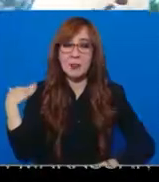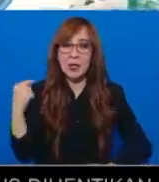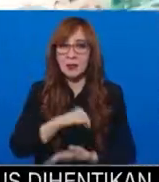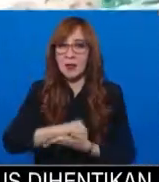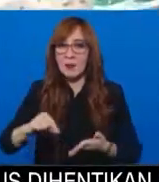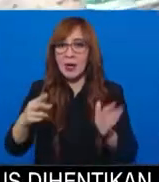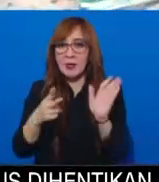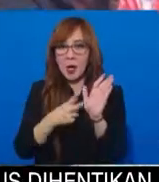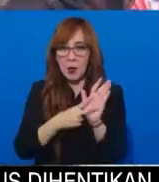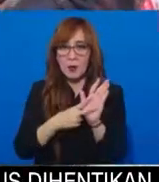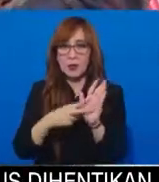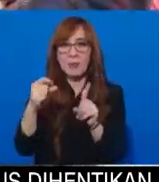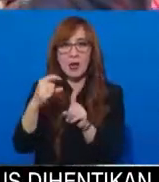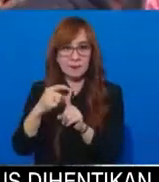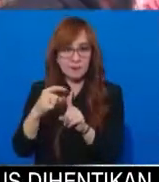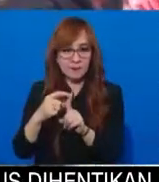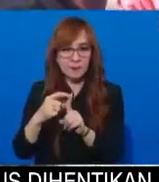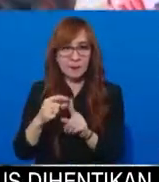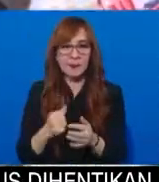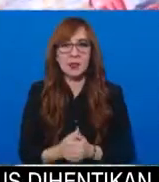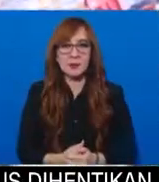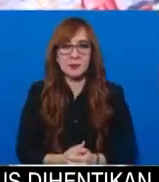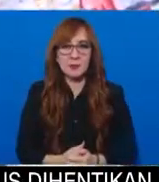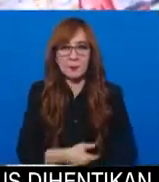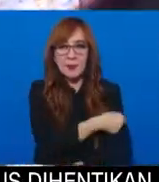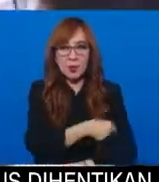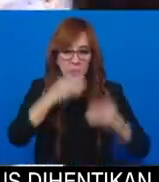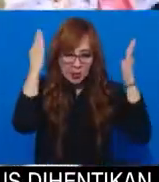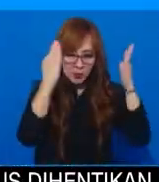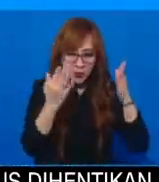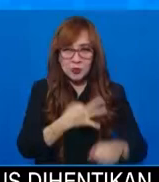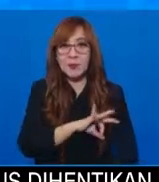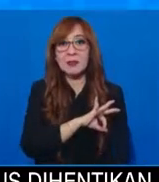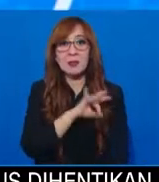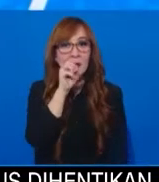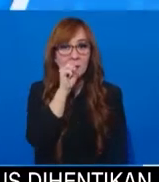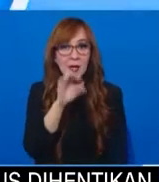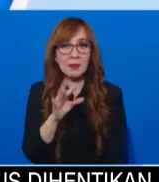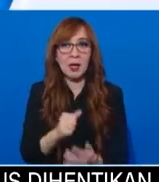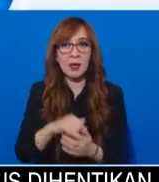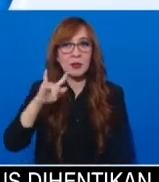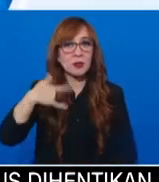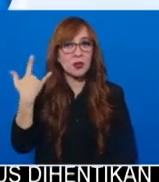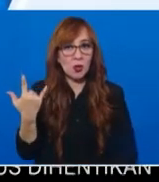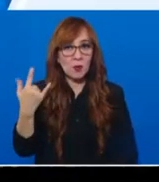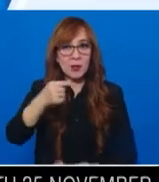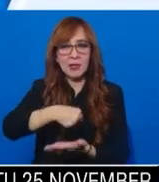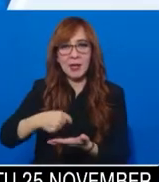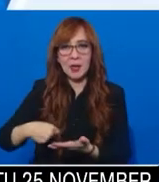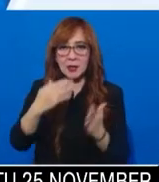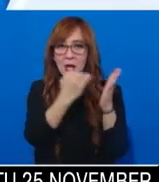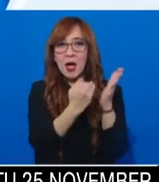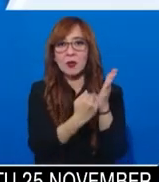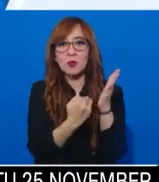Pomulangu. Menurut Koordinator Staf Khusus Presiden, Ari Dwi Payana, Jokowi menandatangani kepres itu pada